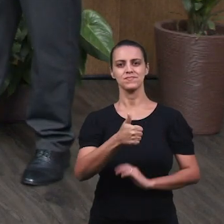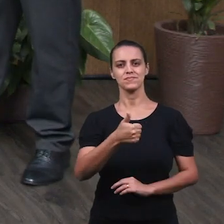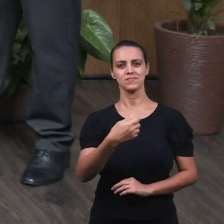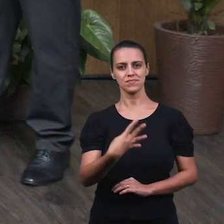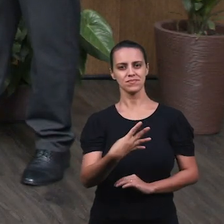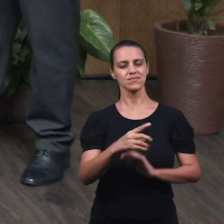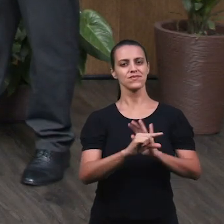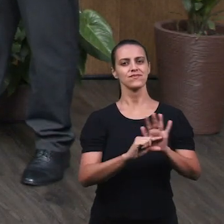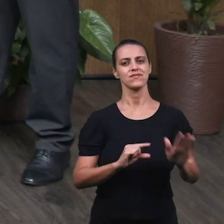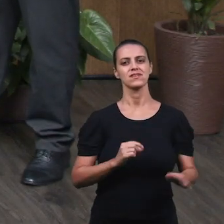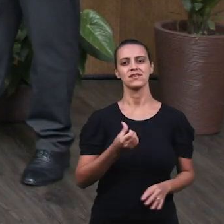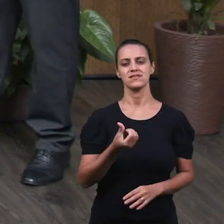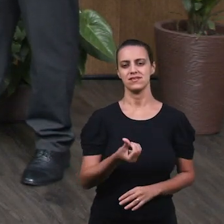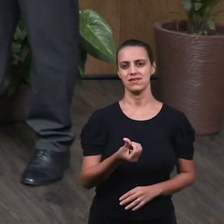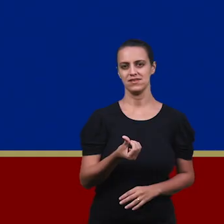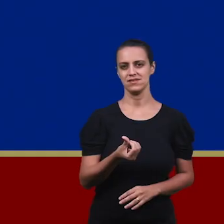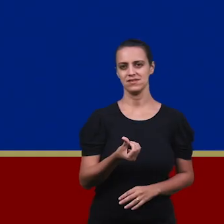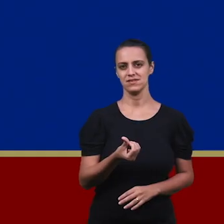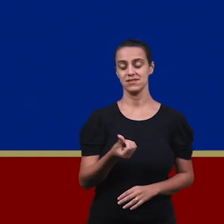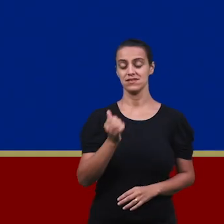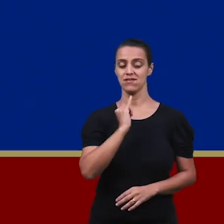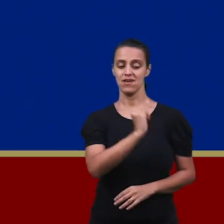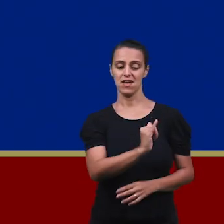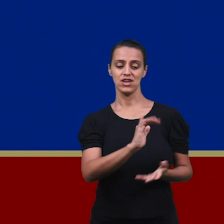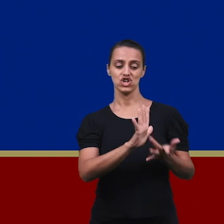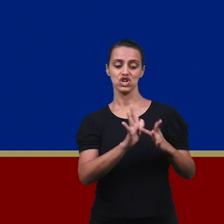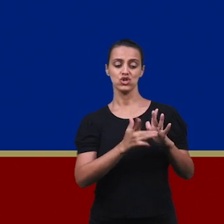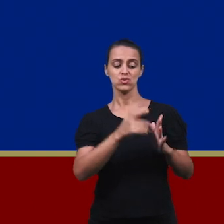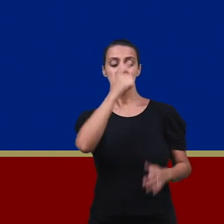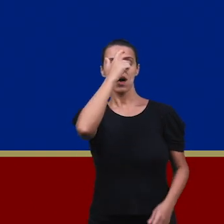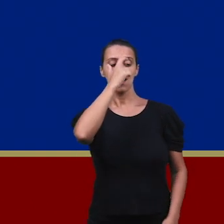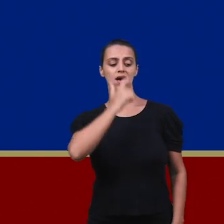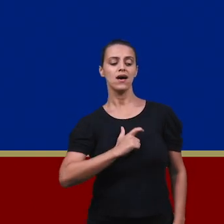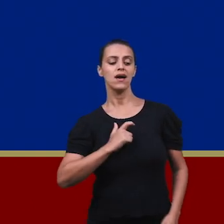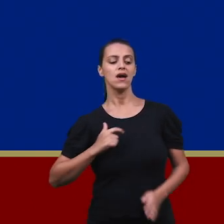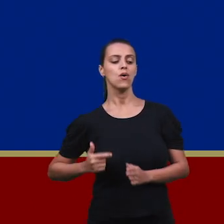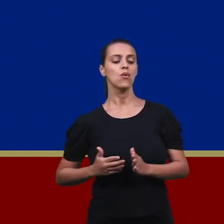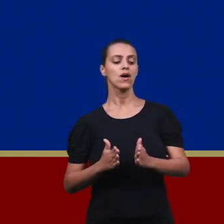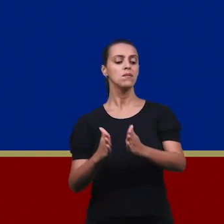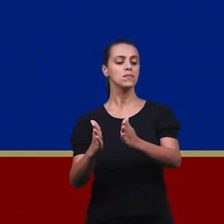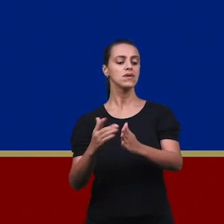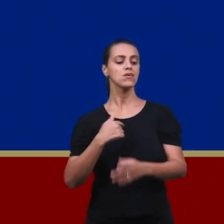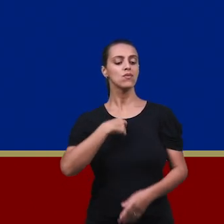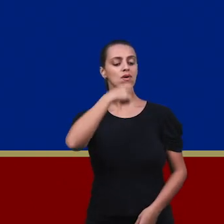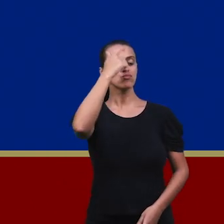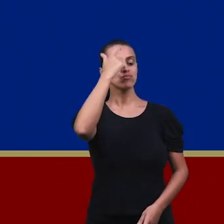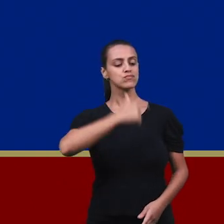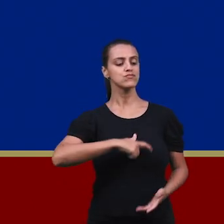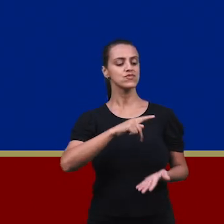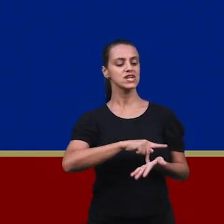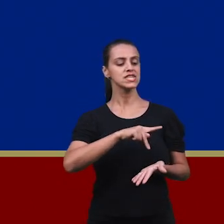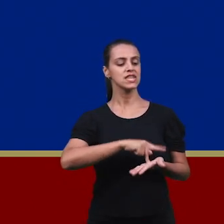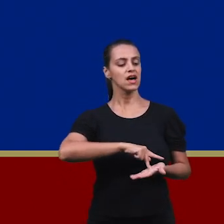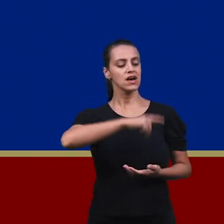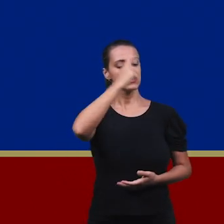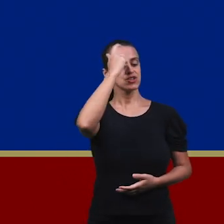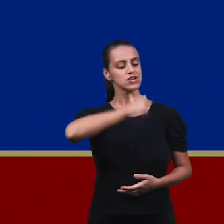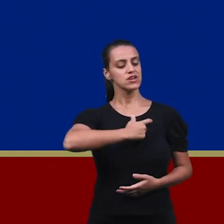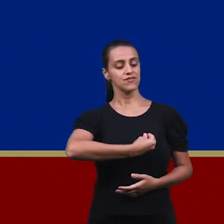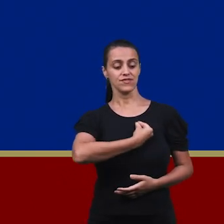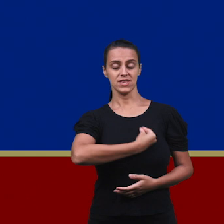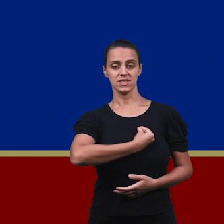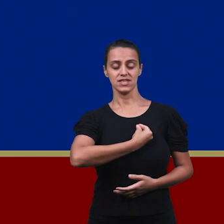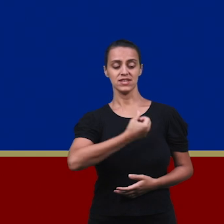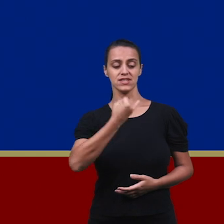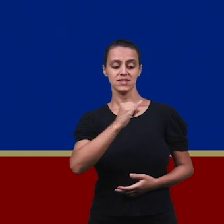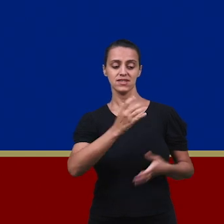6. Jésus leur a dit, « Je suis le chemin, la vérité et la vie.